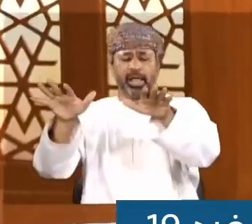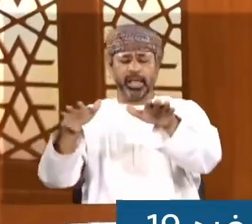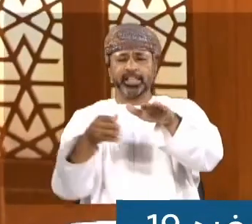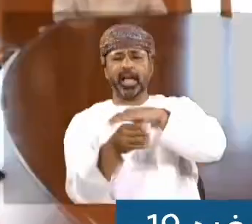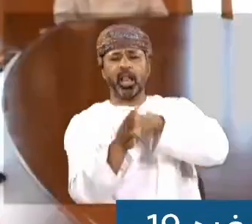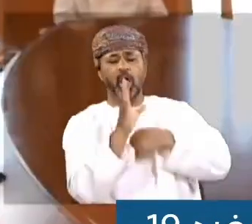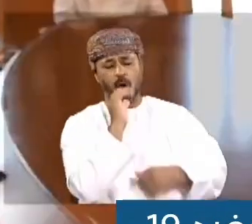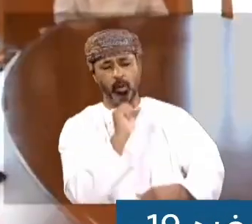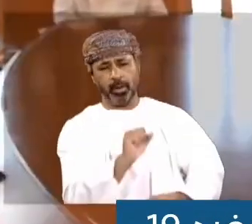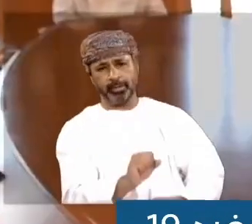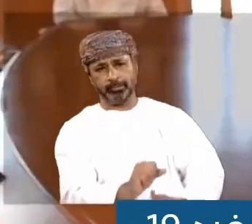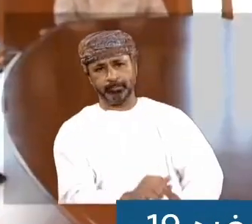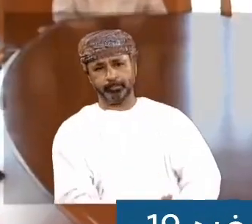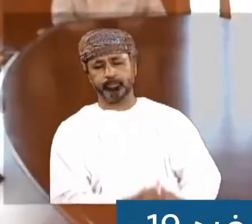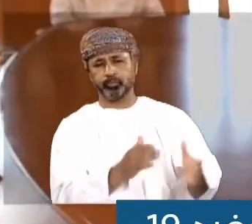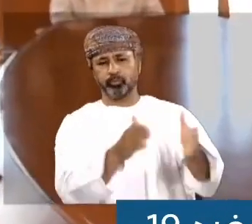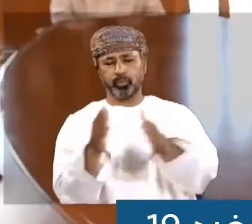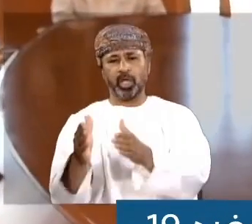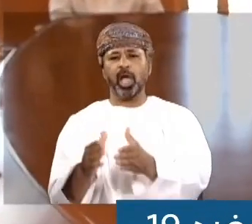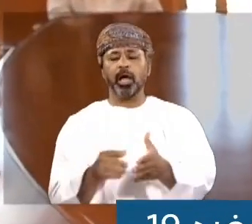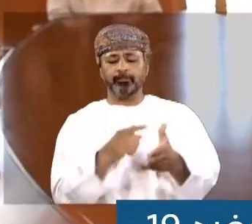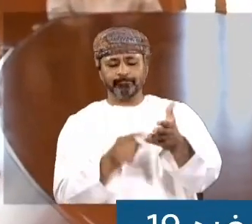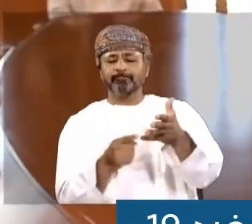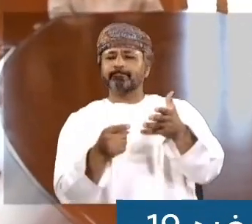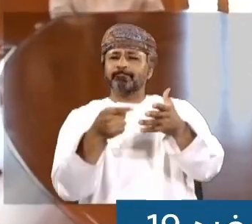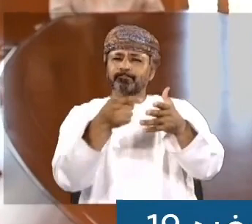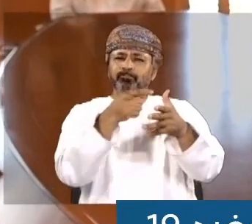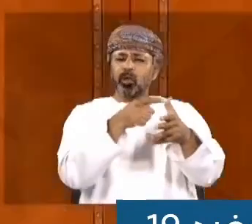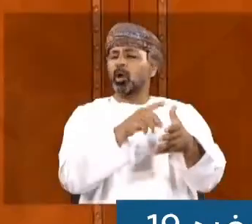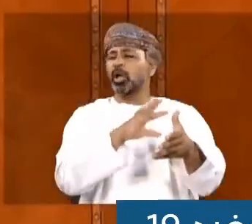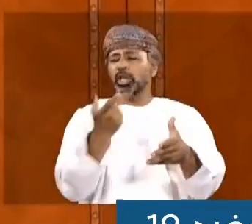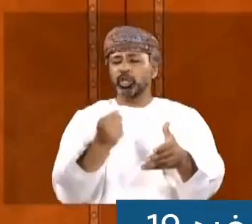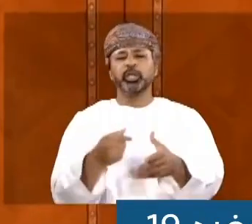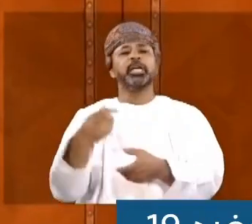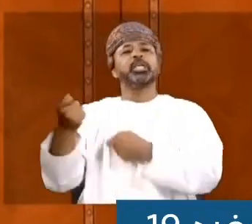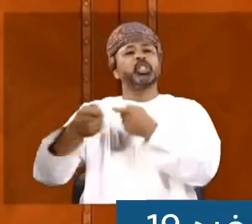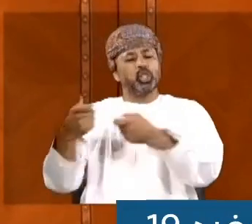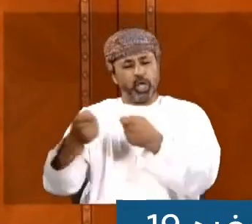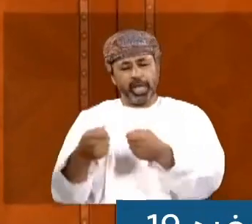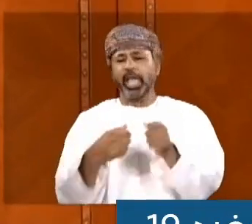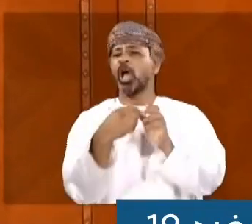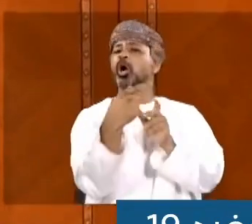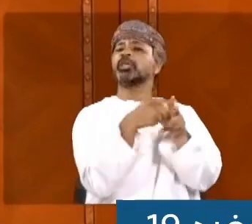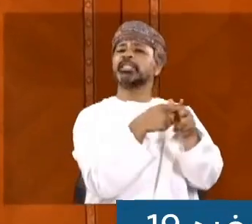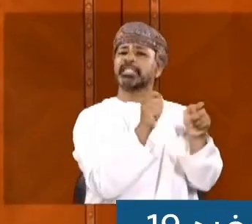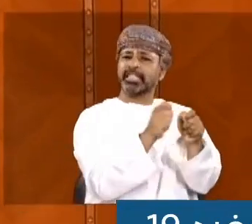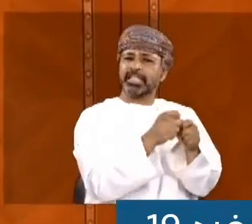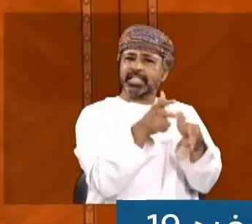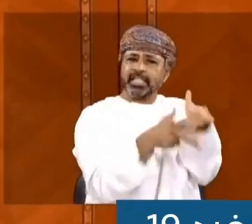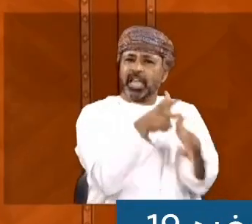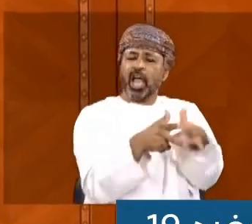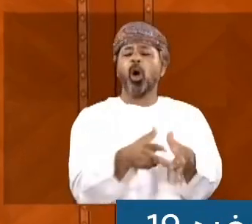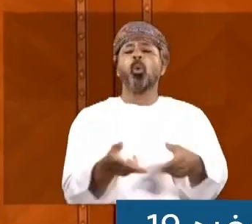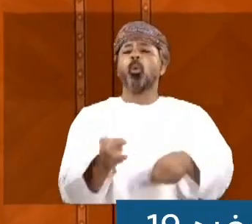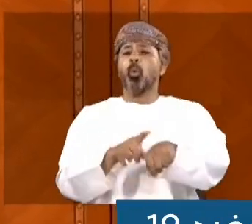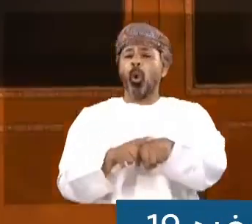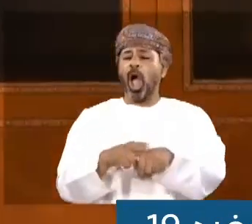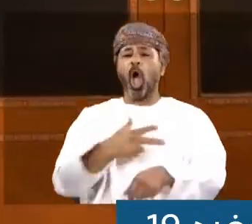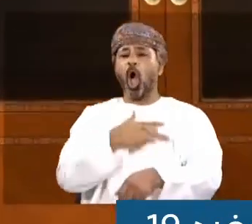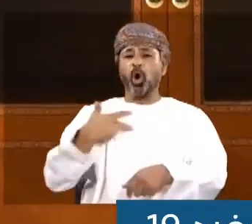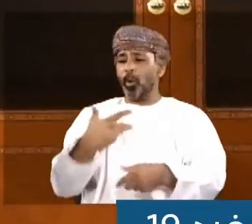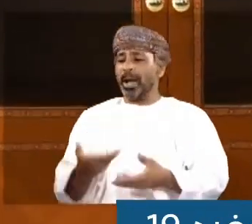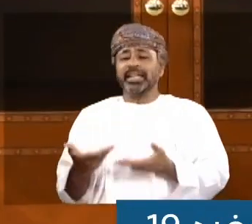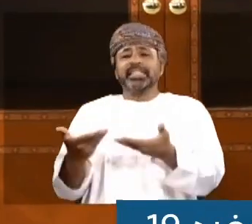كورونا كوفيد-19، وتشمل الحزم المتعلقة بالأنشطة التجارية والصناعية والتسهيلات التي تقدمها